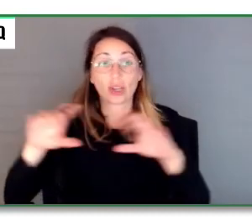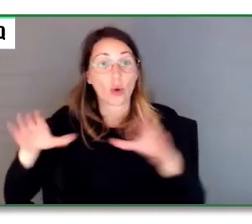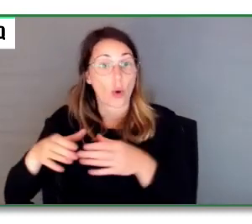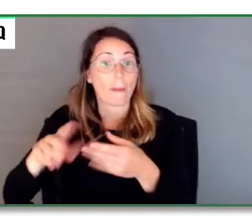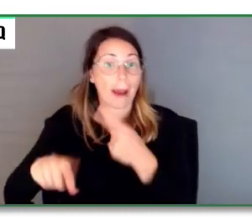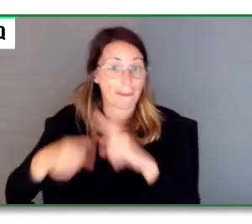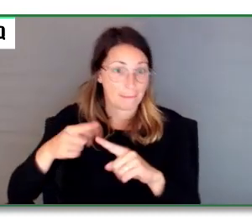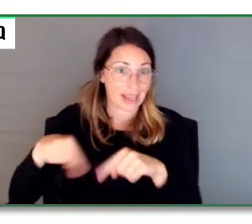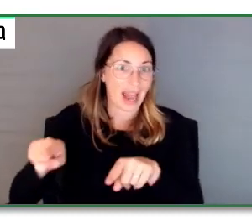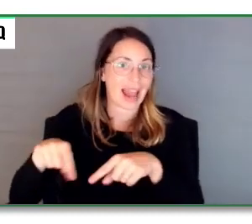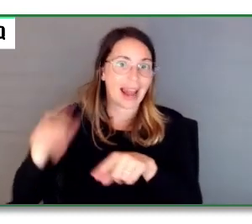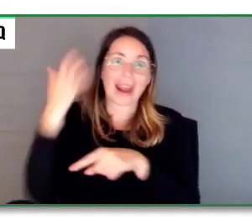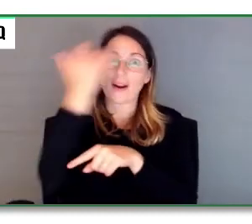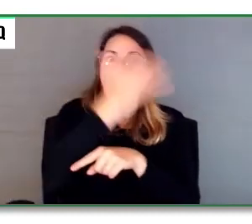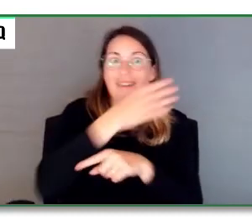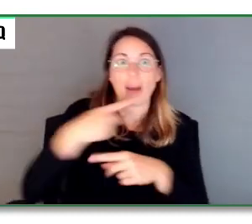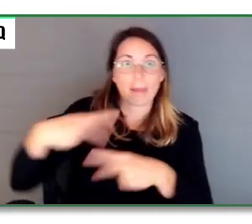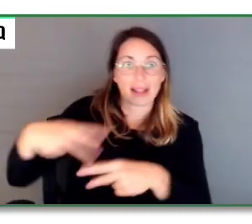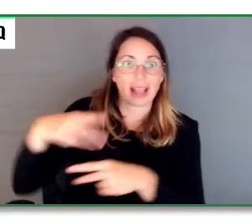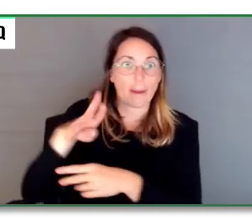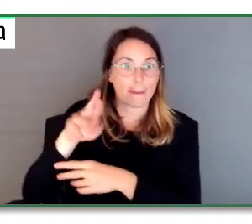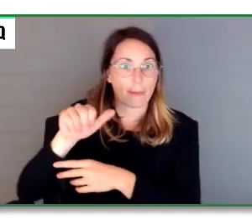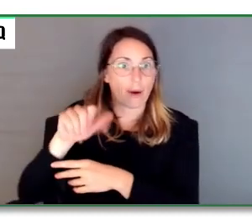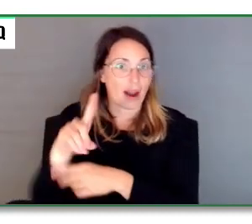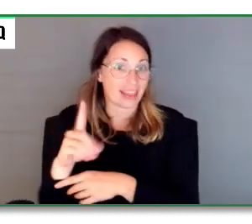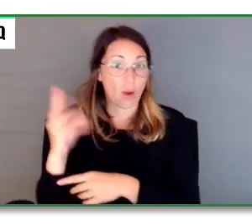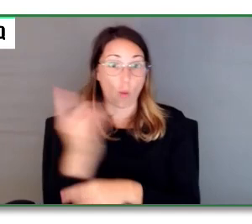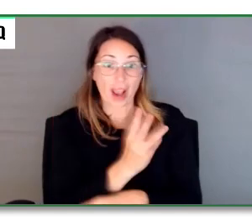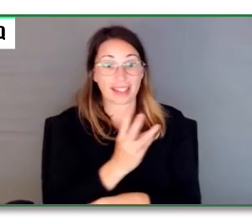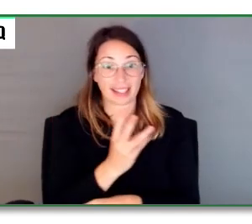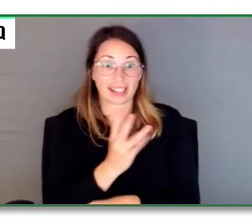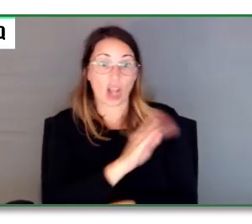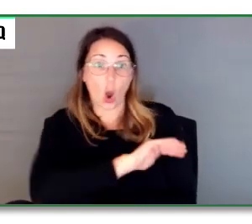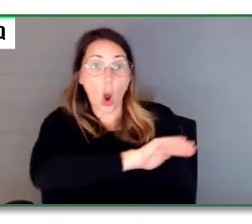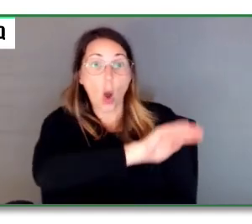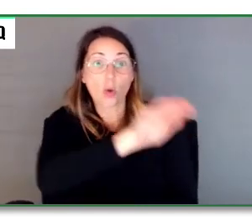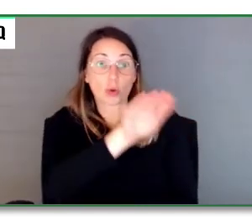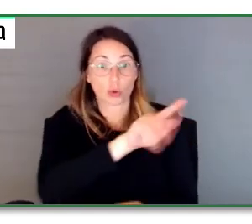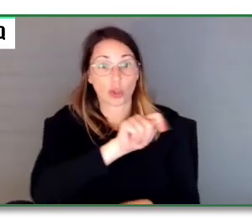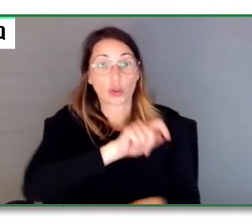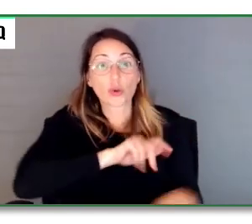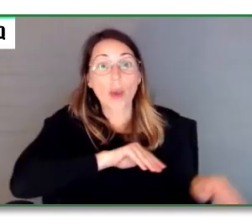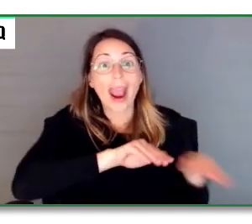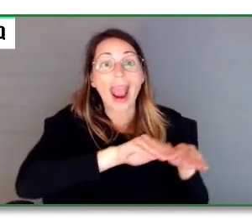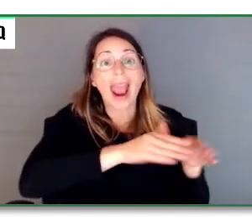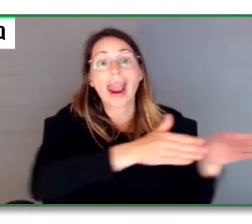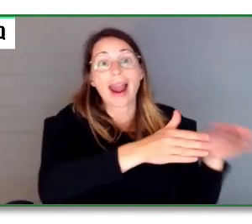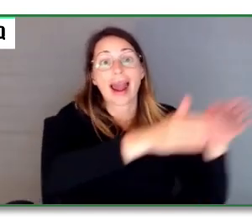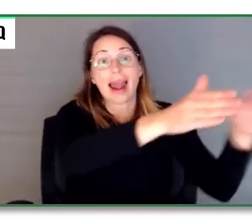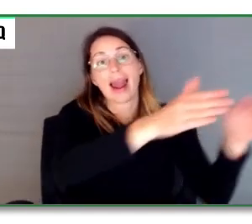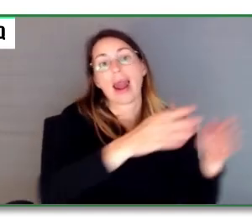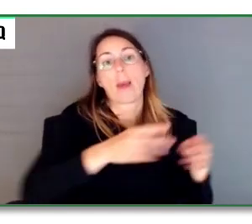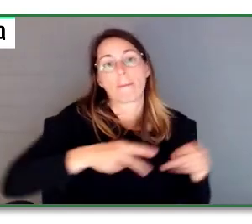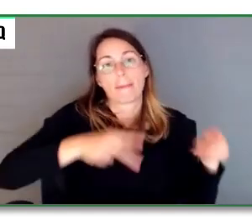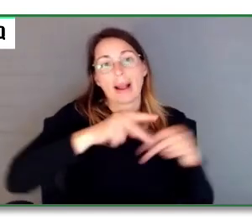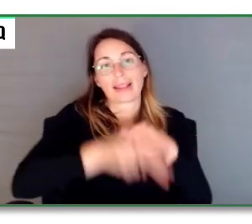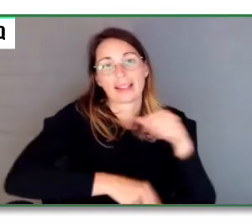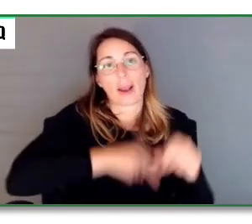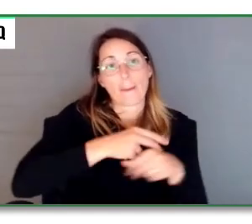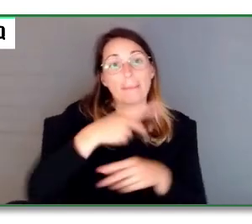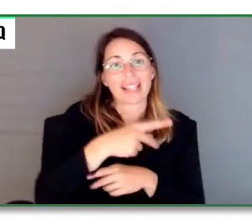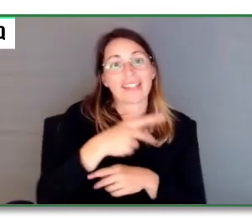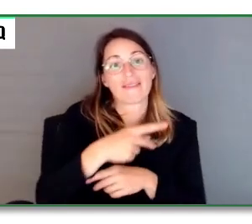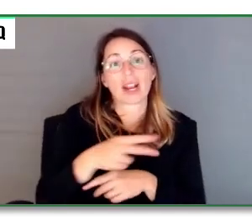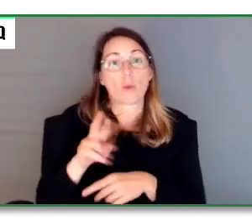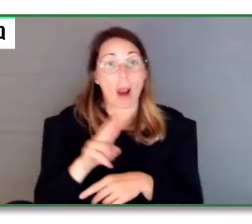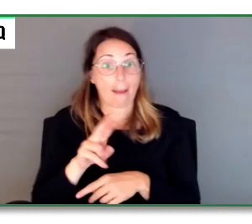faire la randonnée du West Coast Trail. C'est évidemment dans le parc national canadien Pacific Rim. C'est vraiment un